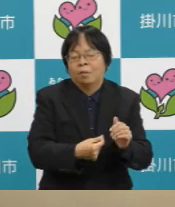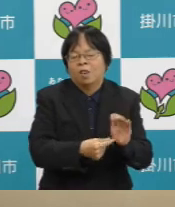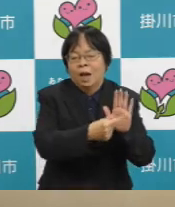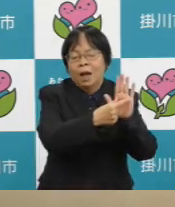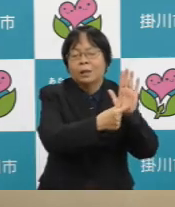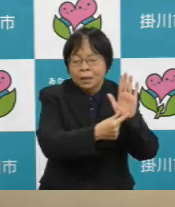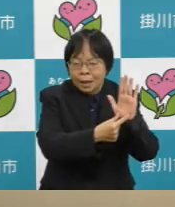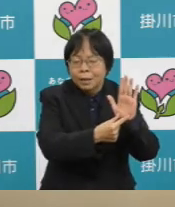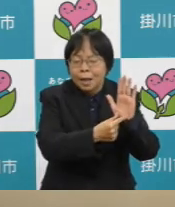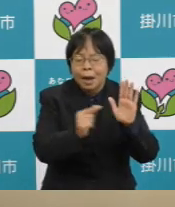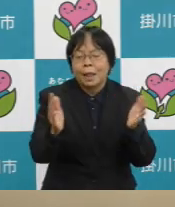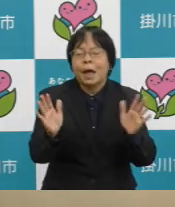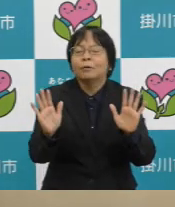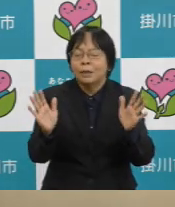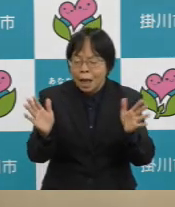大前提がなくて、